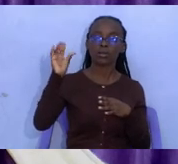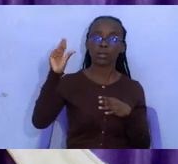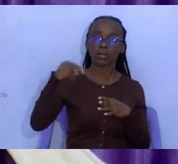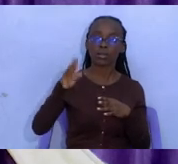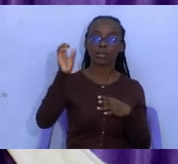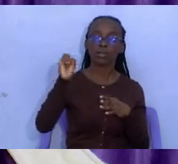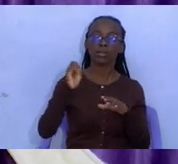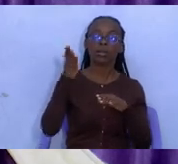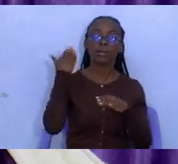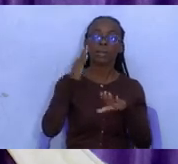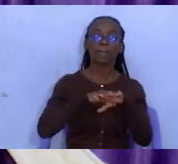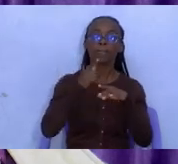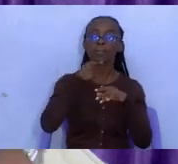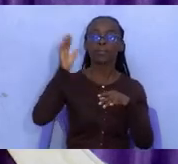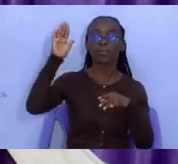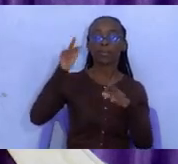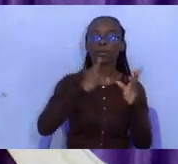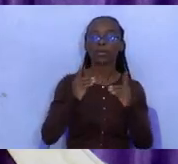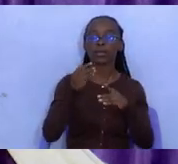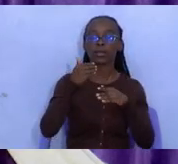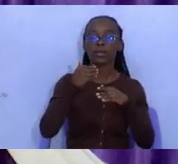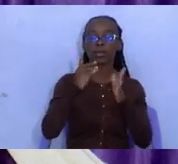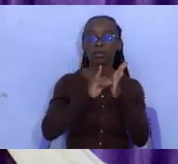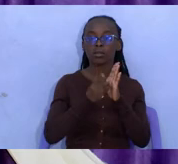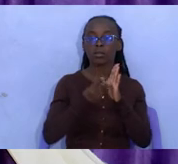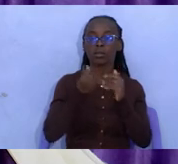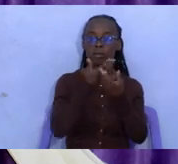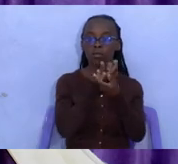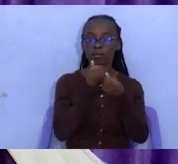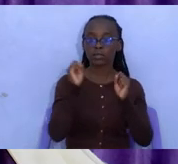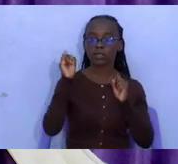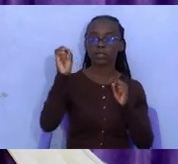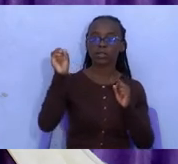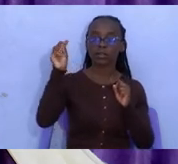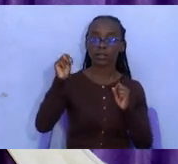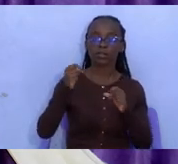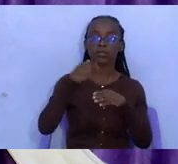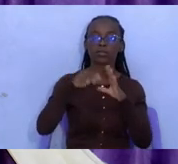man. Akafanyika mlango wa wokovu kukufikia hata wewe. Wewe unafikiri ulikuwa Myahudi?